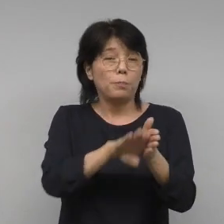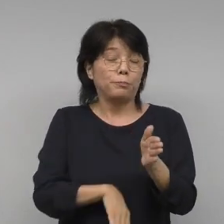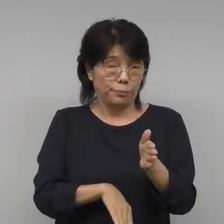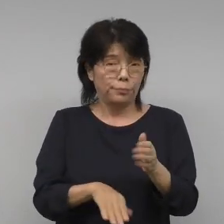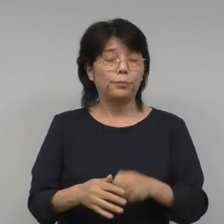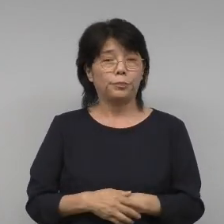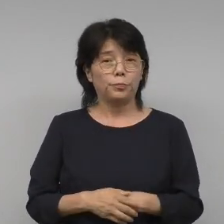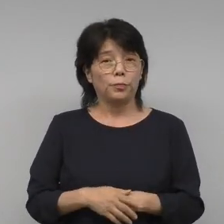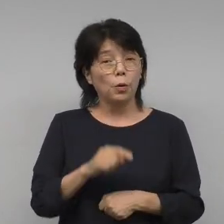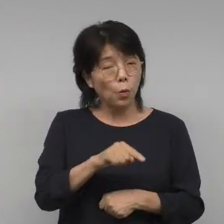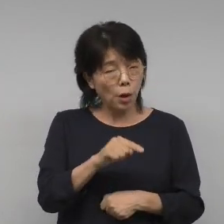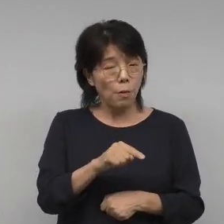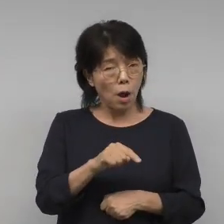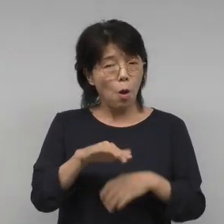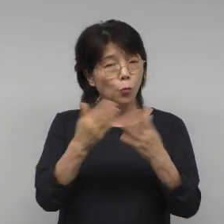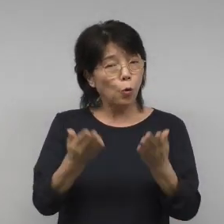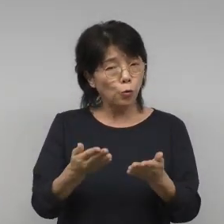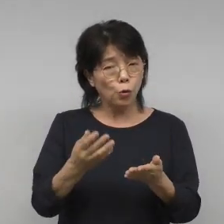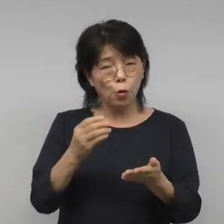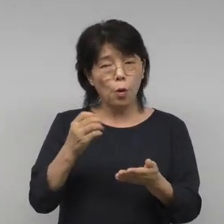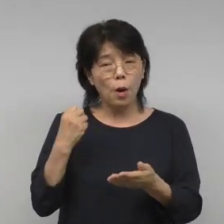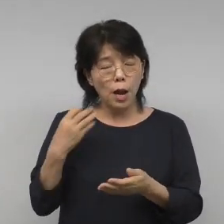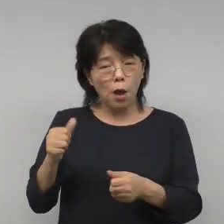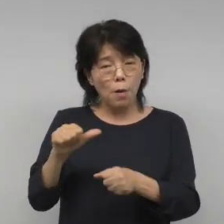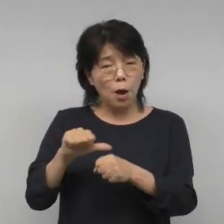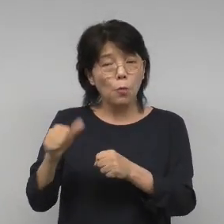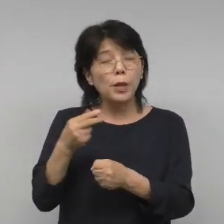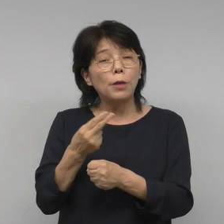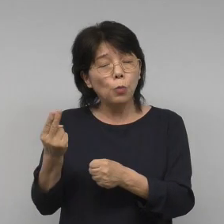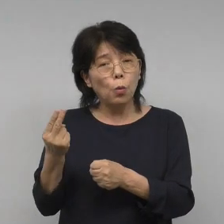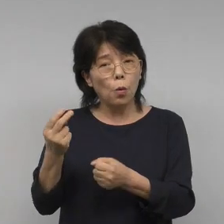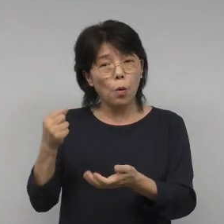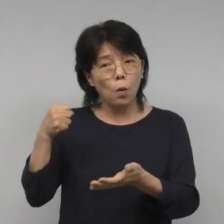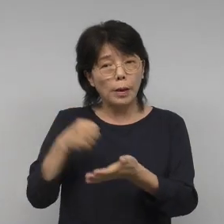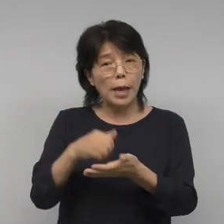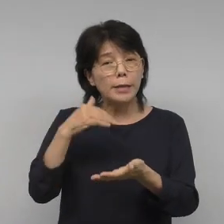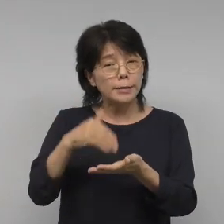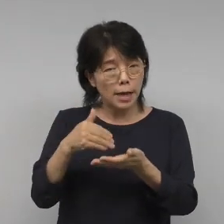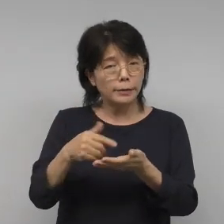とんどが令和5年度の決算に伴う補正ということになります。